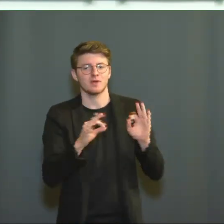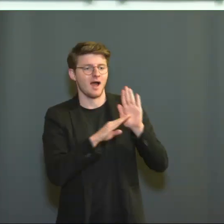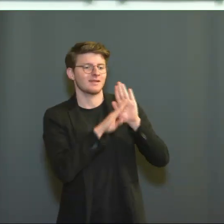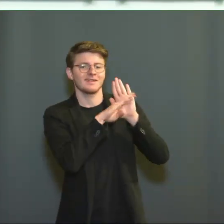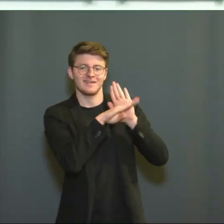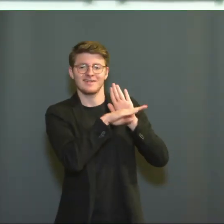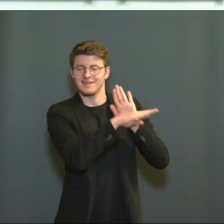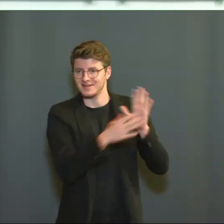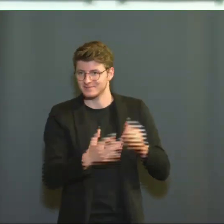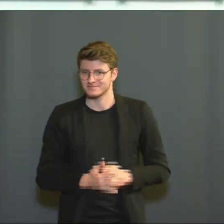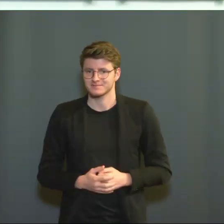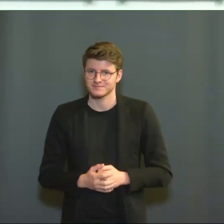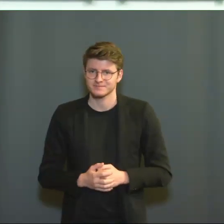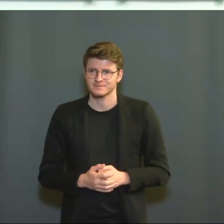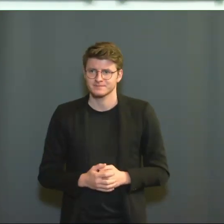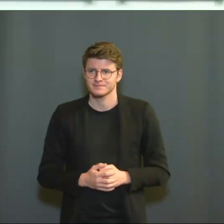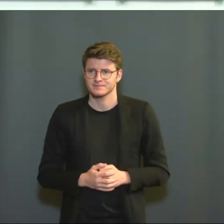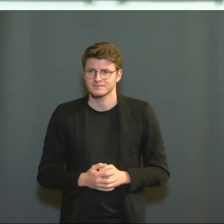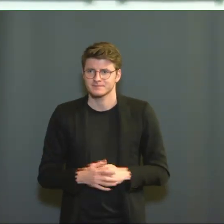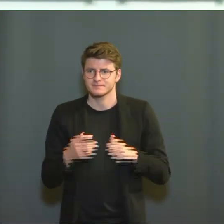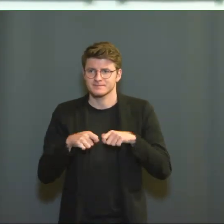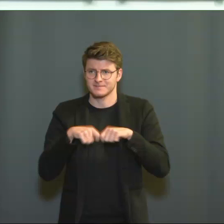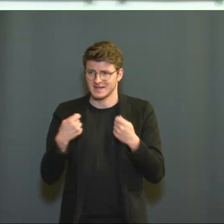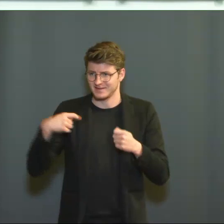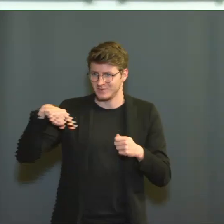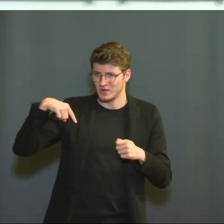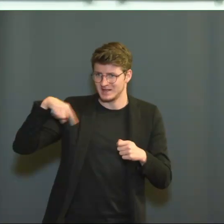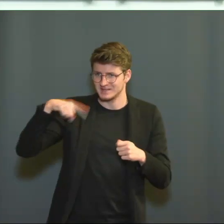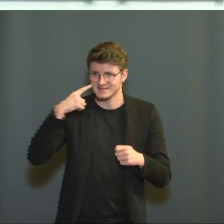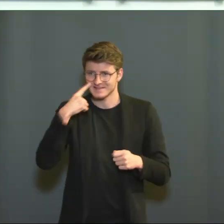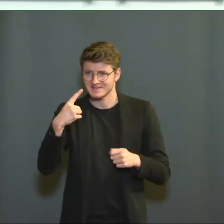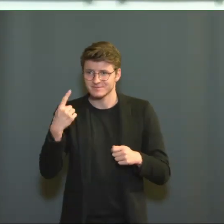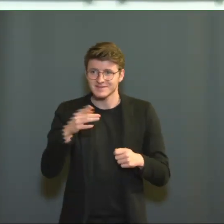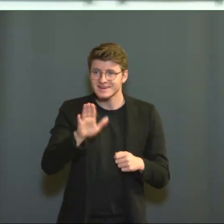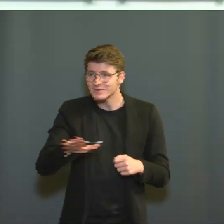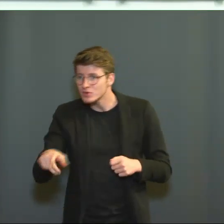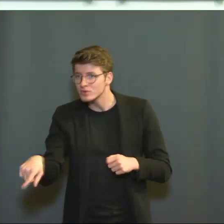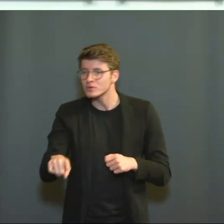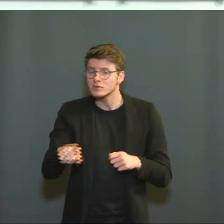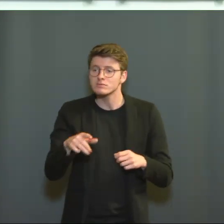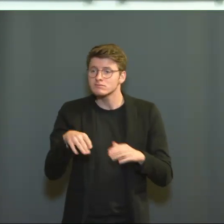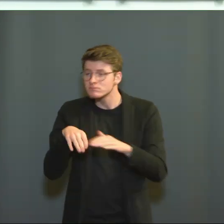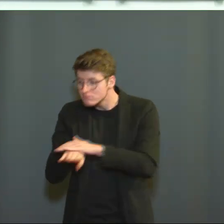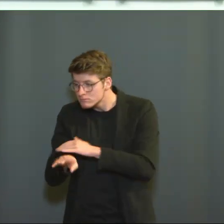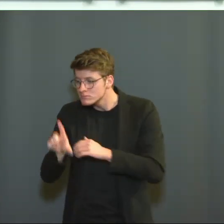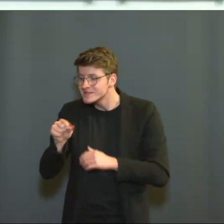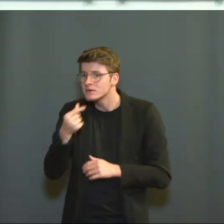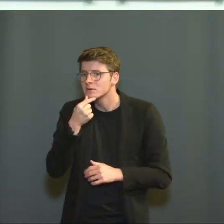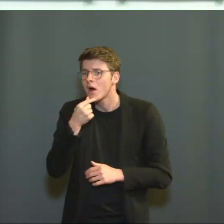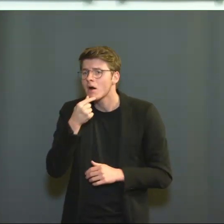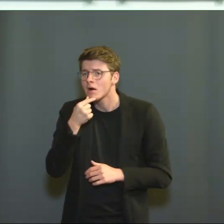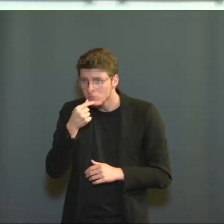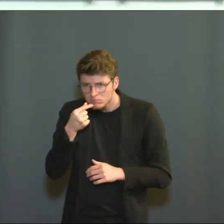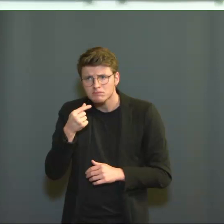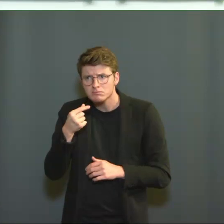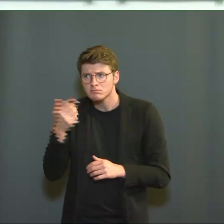zien we een verdere daling van de weekgemiddelden bij kinderen jonger dan 10 jaar. We zien daarnaast